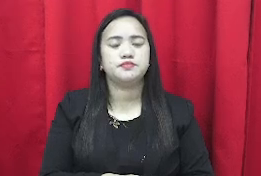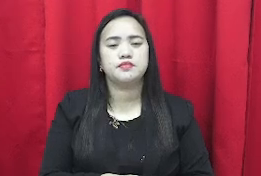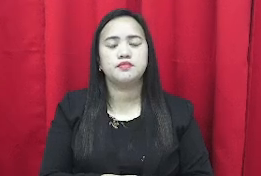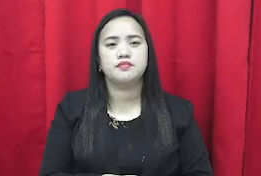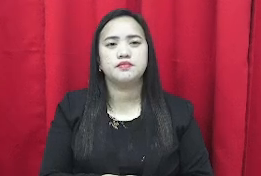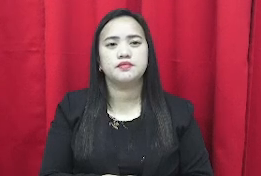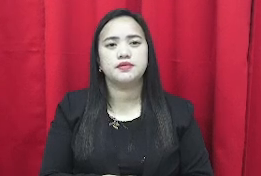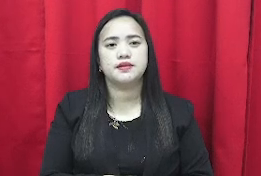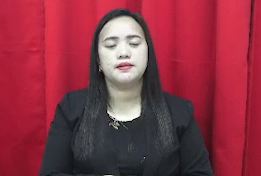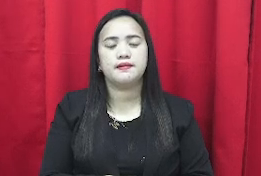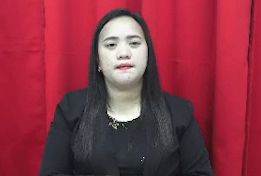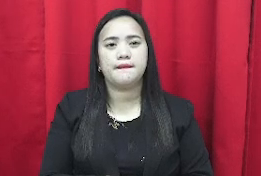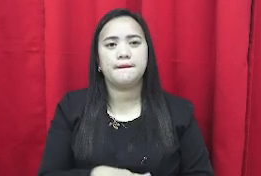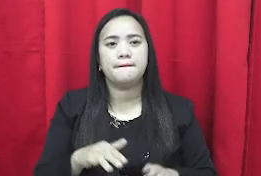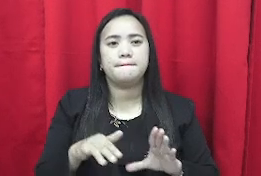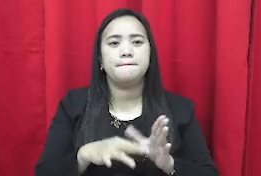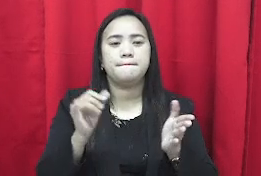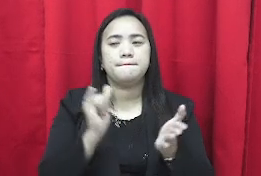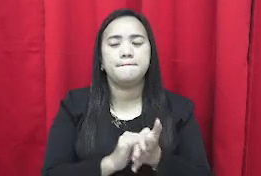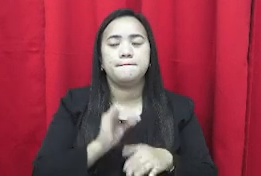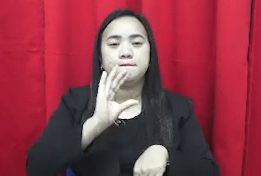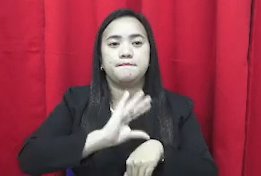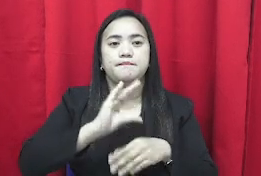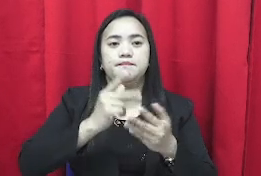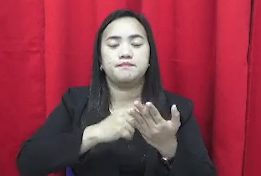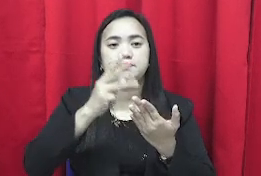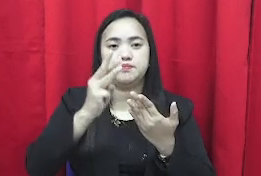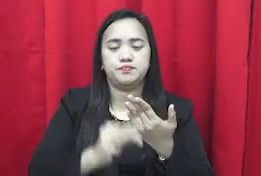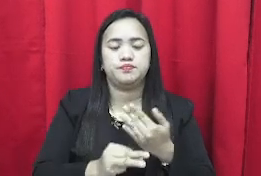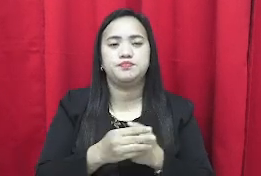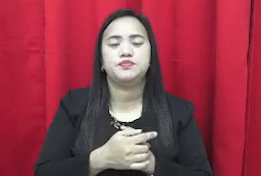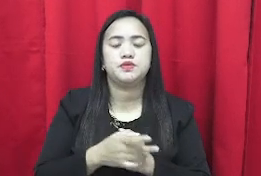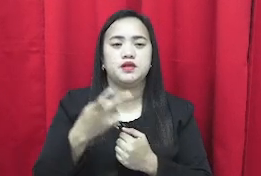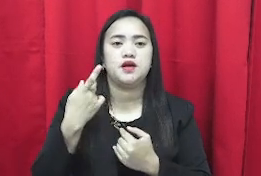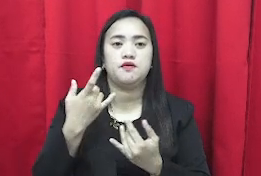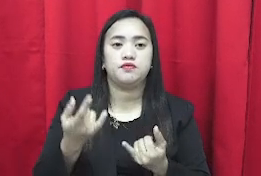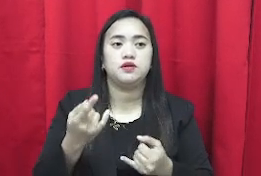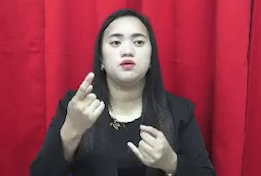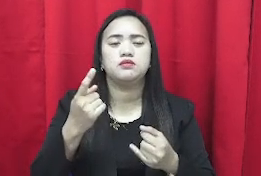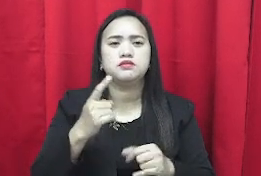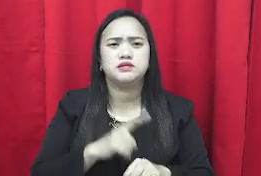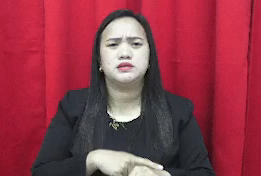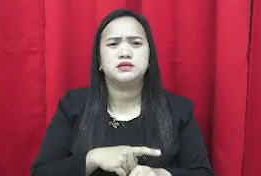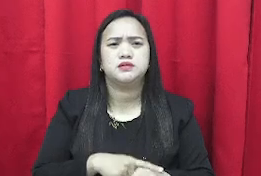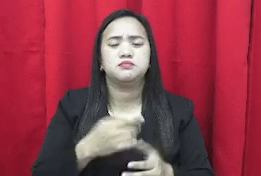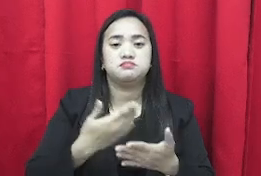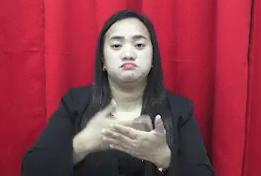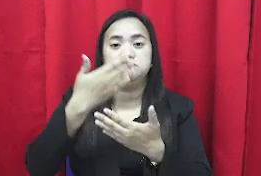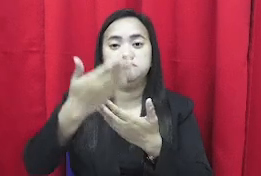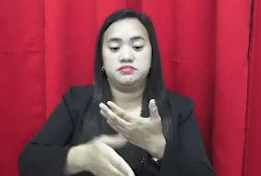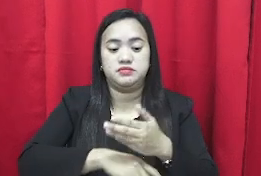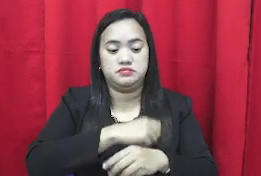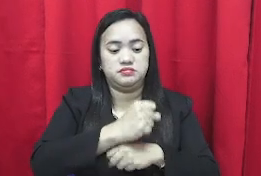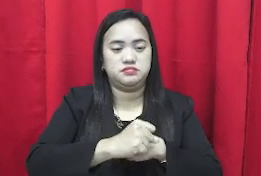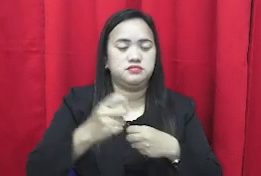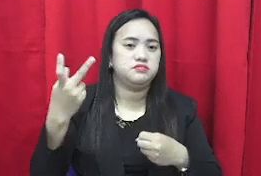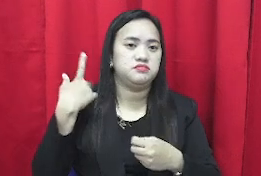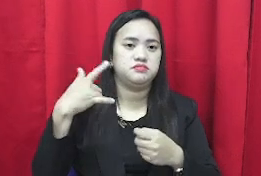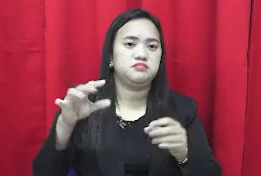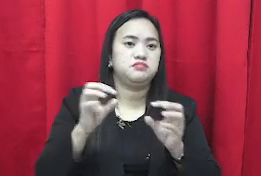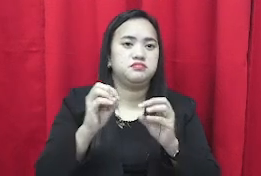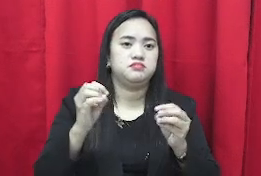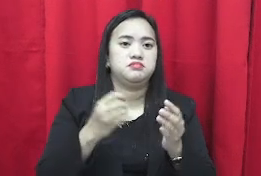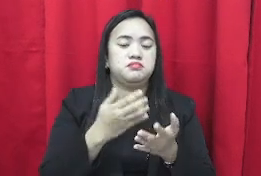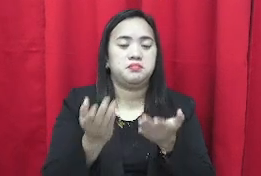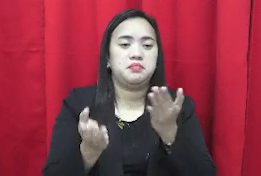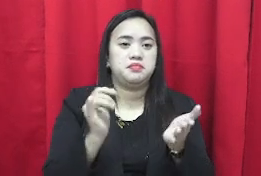sa programang Ito ' ba magkakaroon pa kaya ng summer balikatan sa susunod na araw eh Baka ito na ang